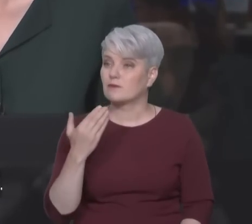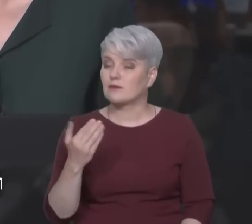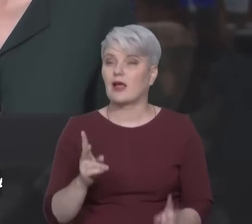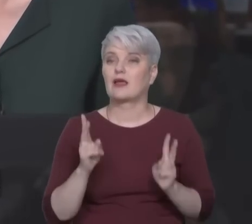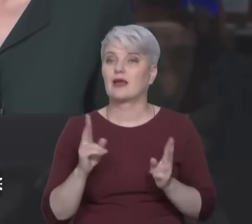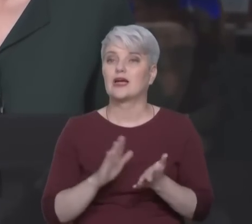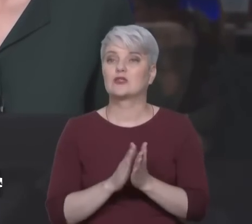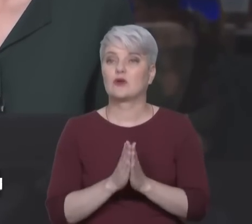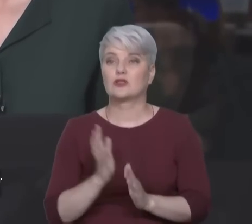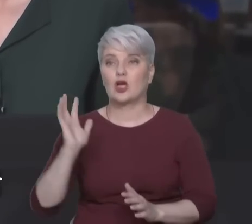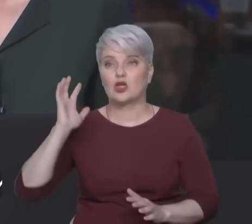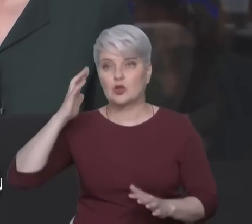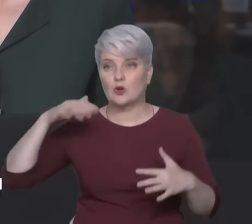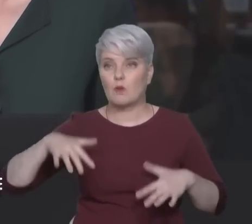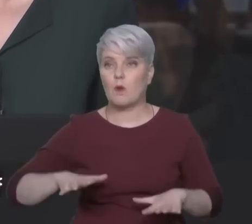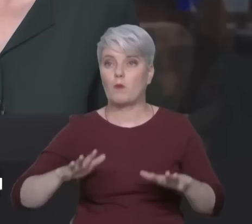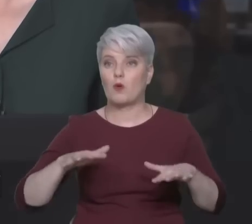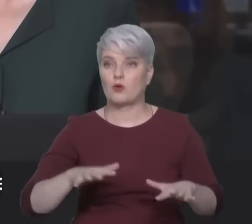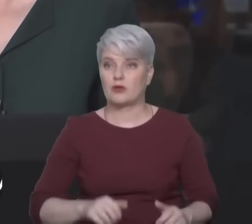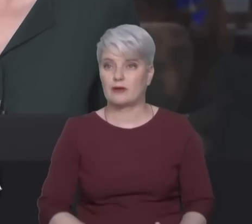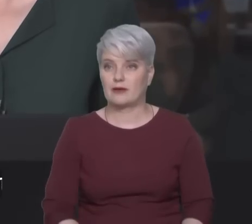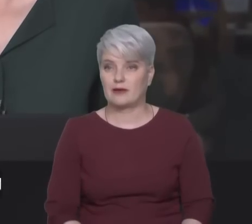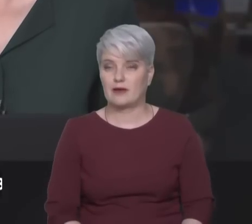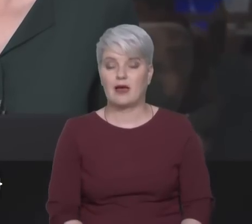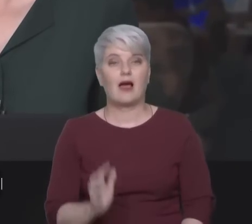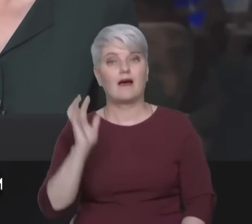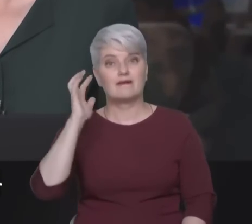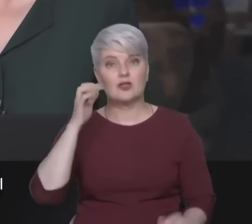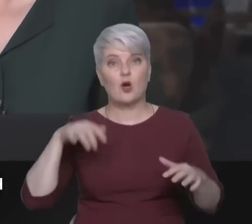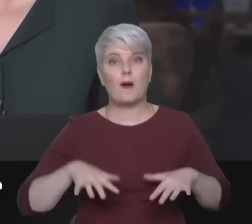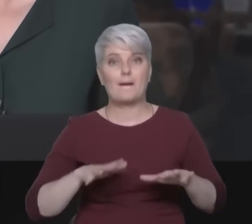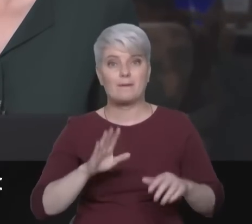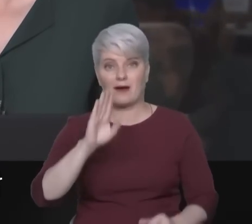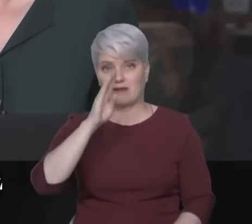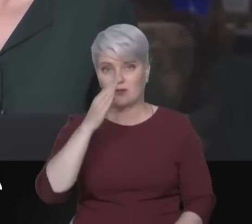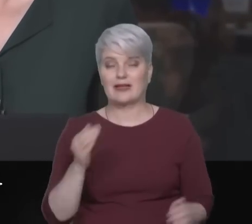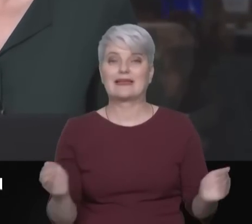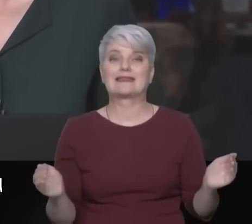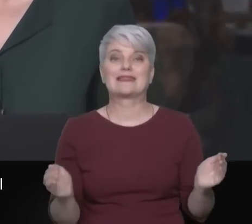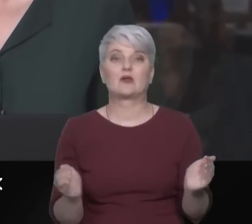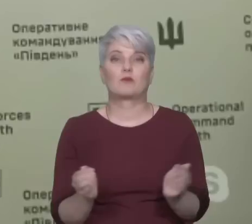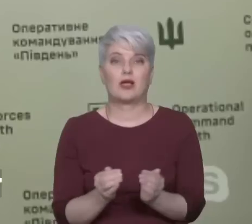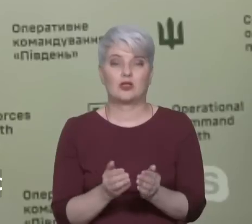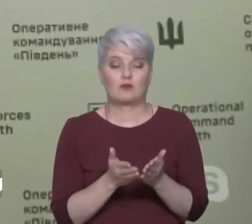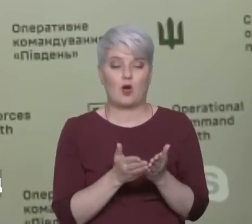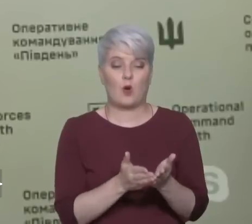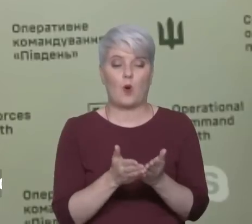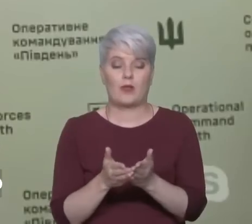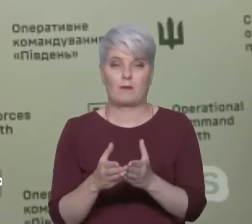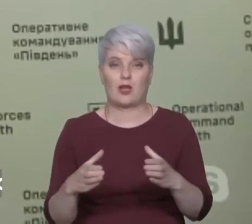ситуація, що там ворог тримає? В Чорному морі ворог зменшив корабельне угруповання з